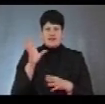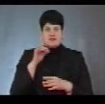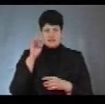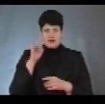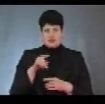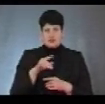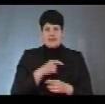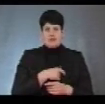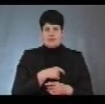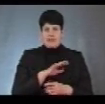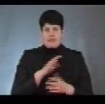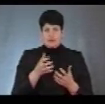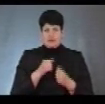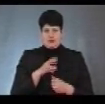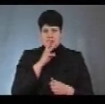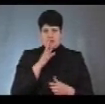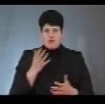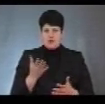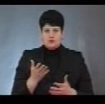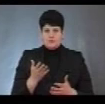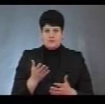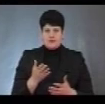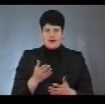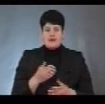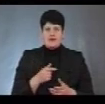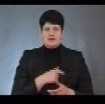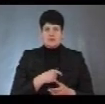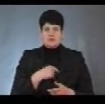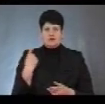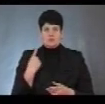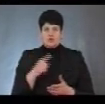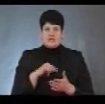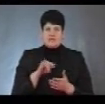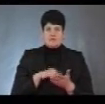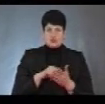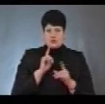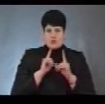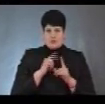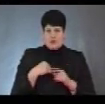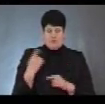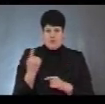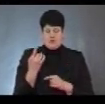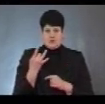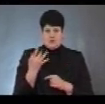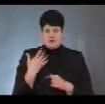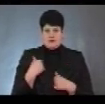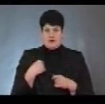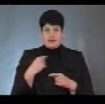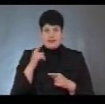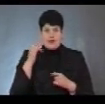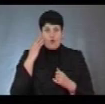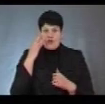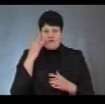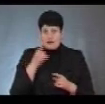отримують зарплату, а вони як депутати міської обласної ради. Я це вперше навіть не уявляла, що таке може